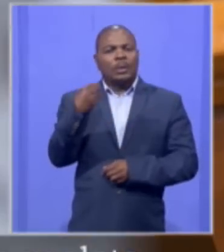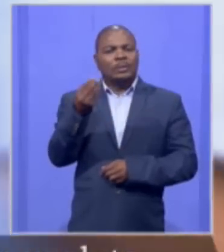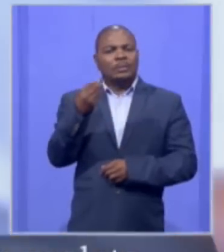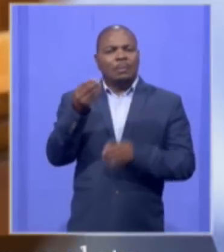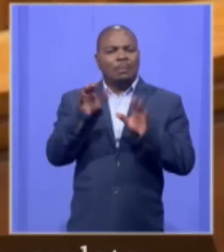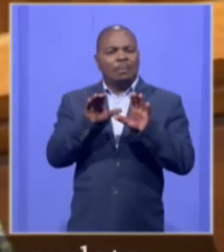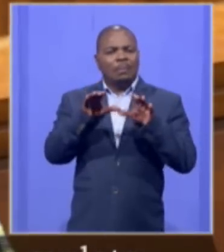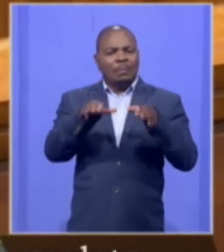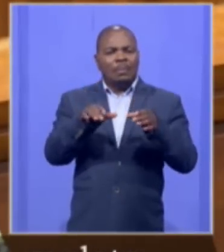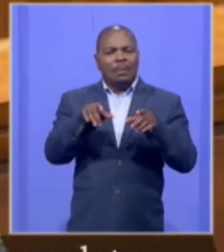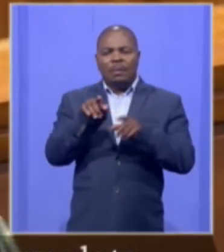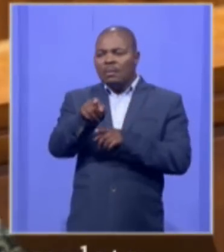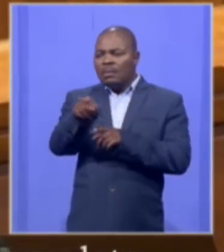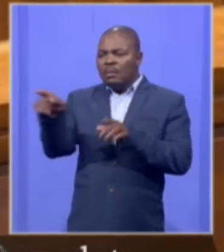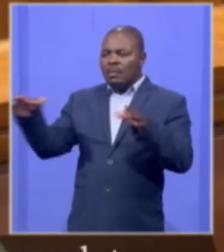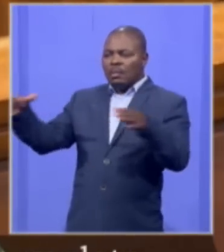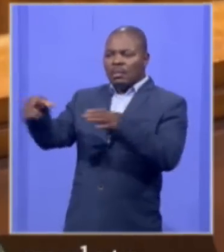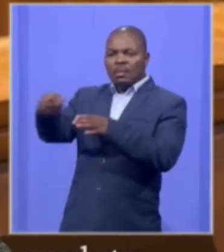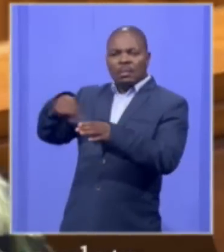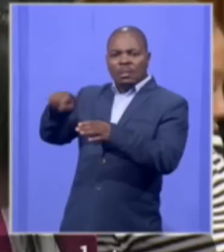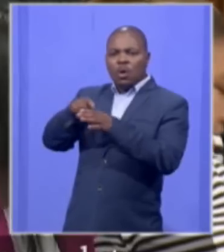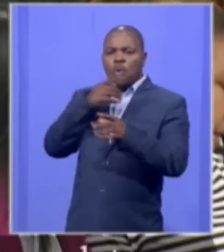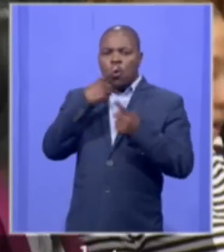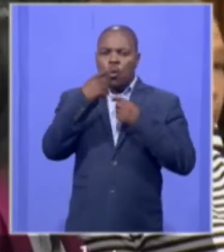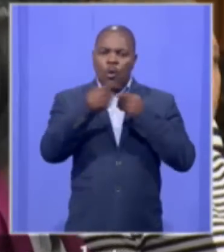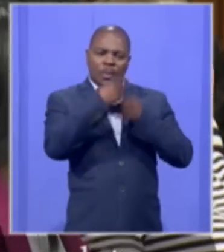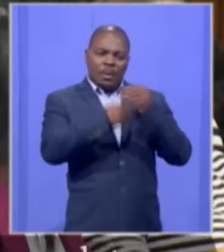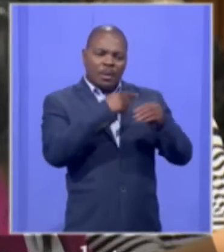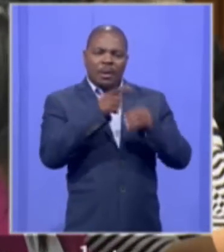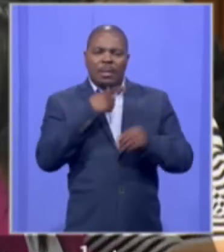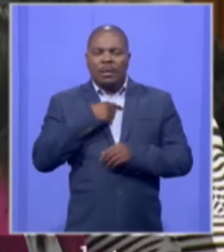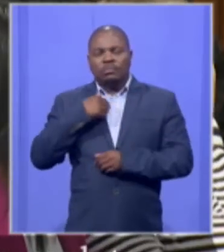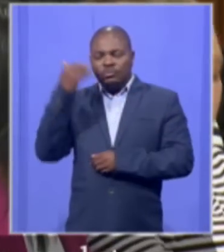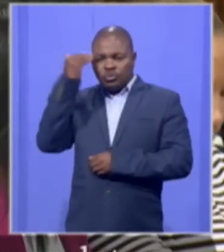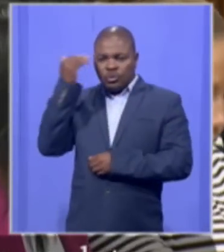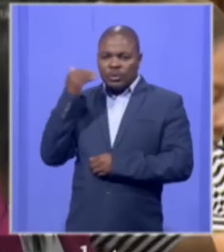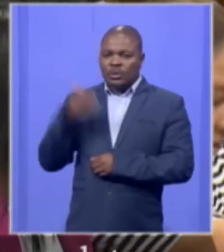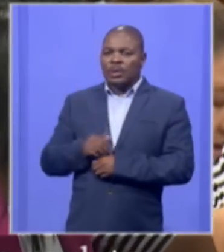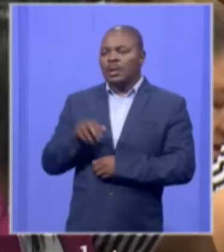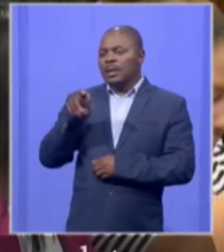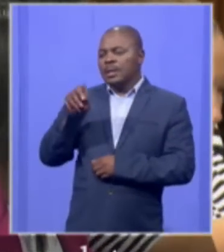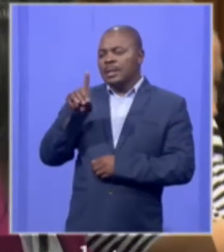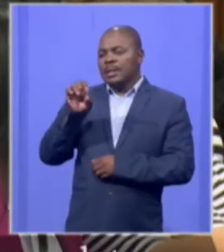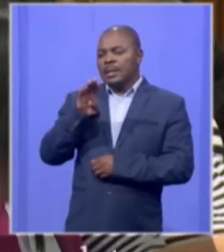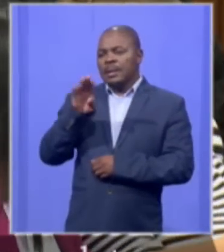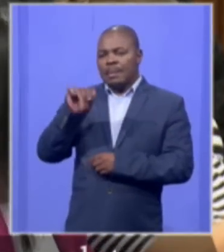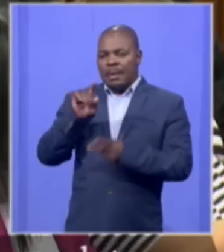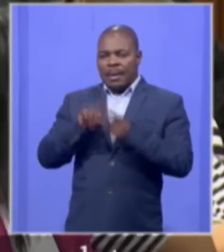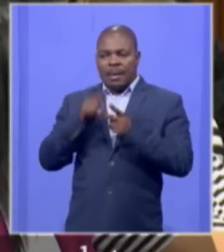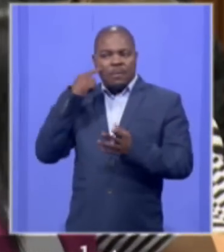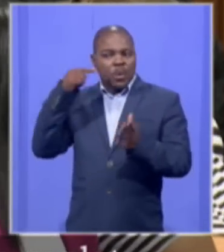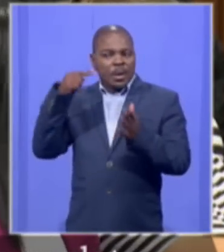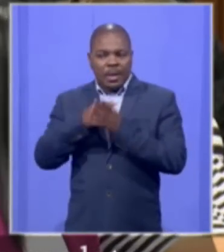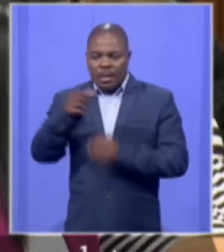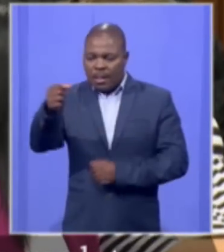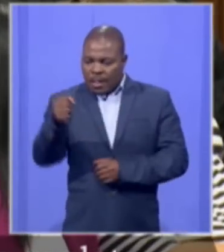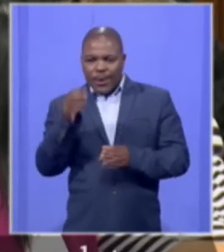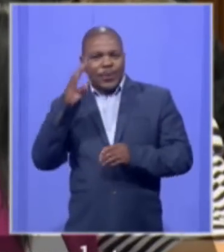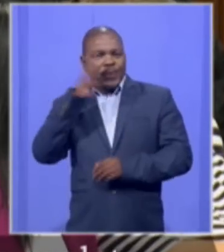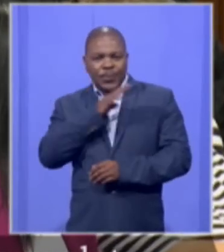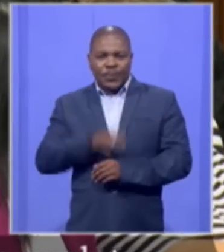batšwa setlhabelo ba Omotoso ka motšhotšhisi advocate Ncebantelo le go palelwa ke go tliša ditlhatse pele ga kgorotsheko.